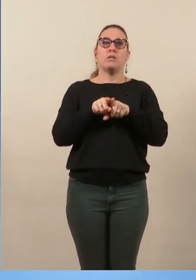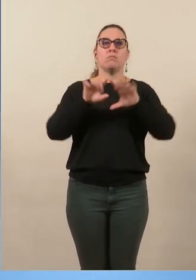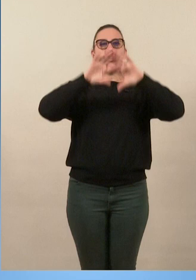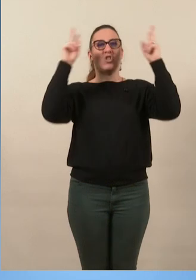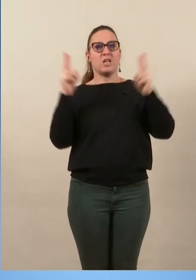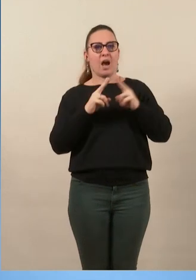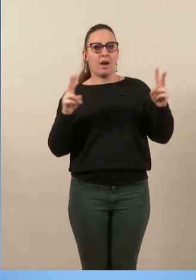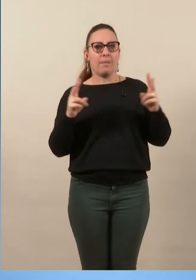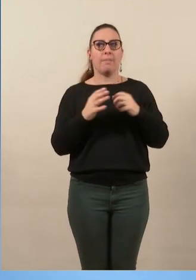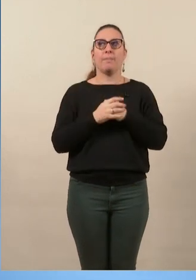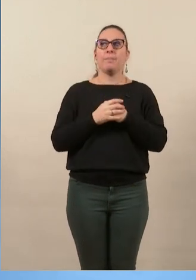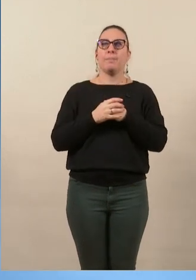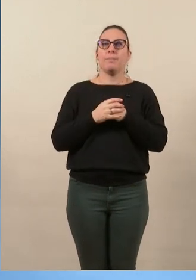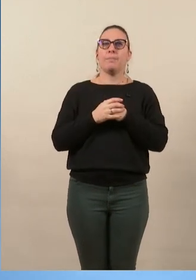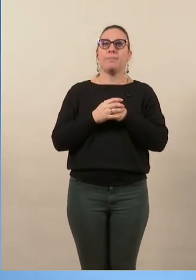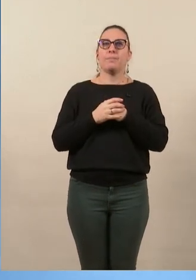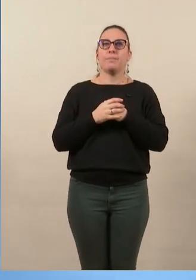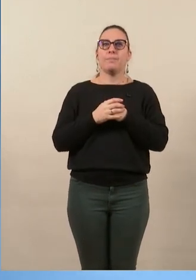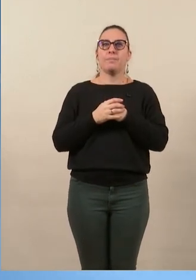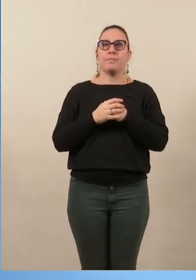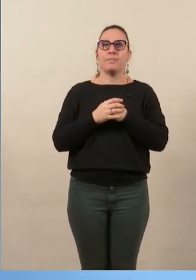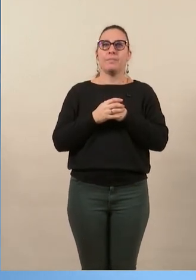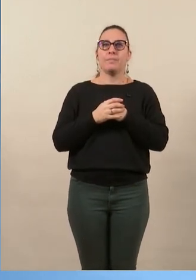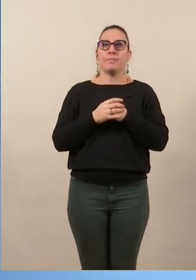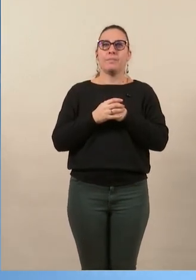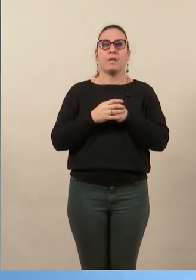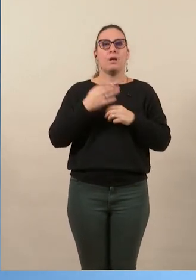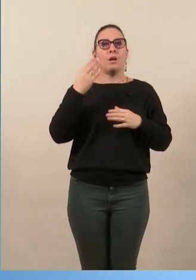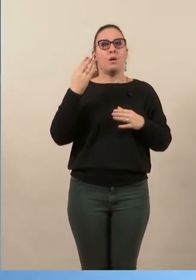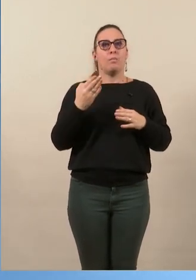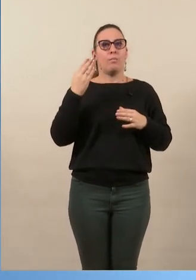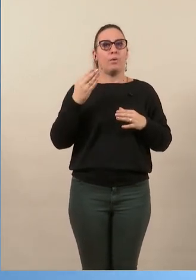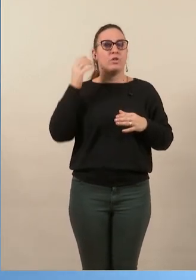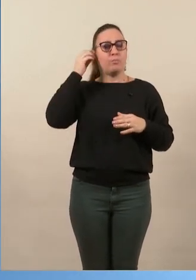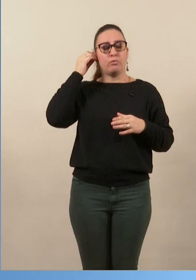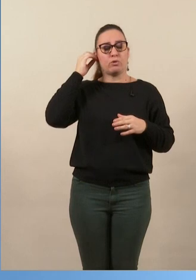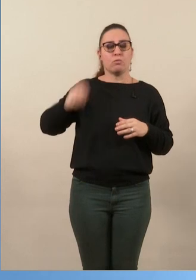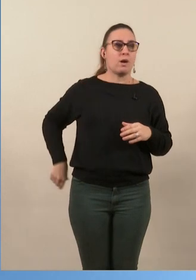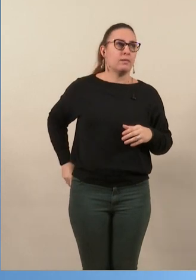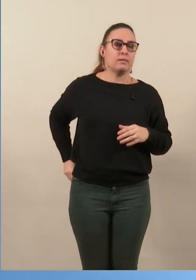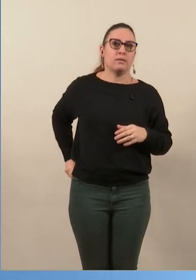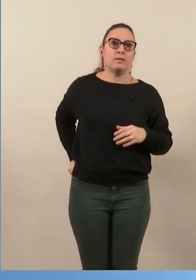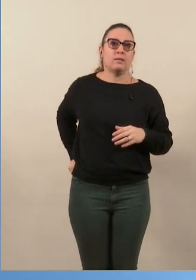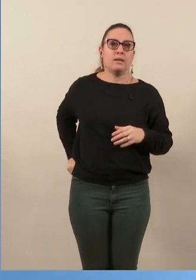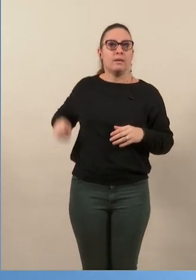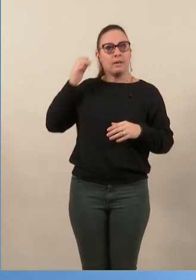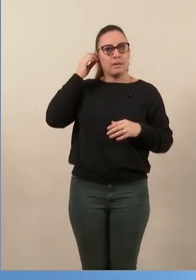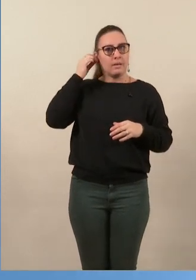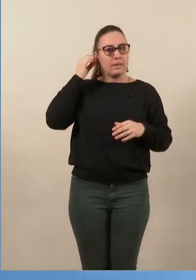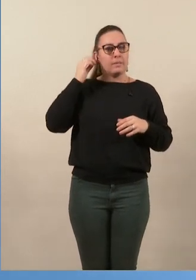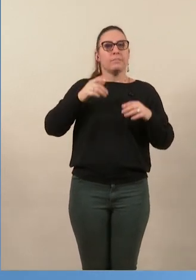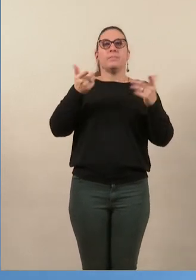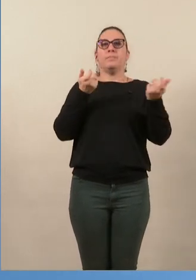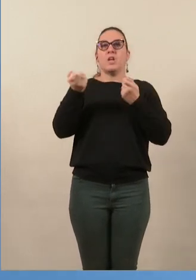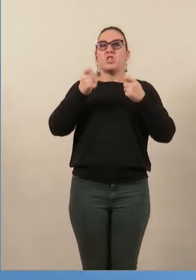global vous savez que Cécile Duflot avait fait voter comme ministre du Logement une possibilité d'encadrer les